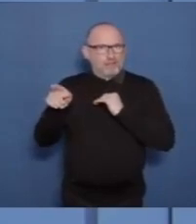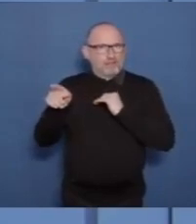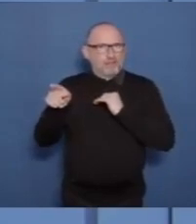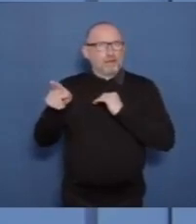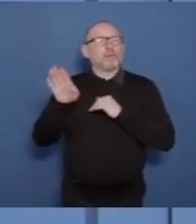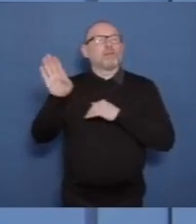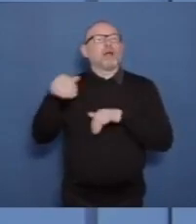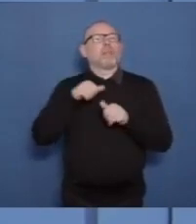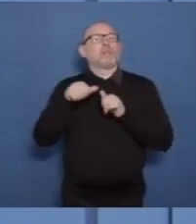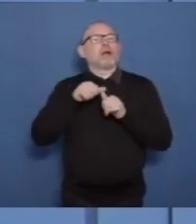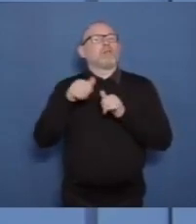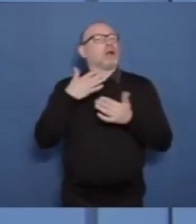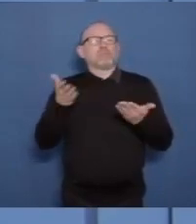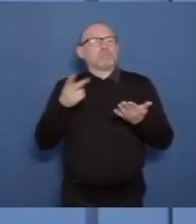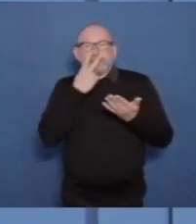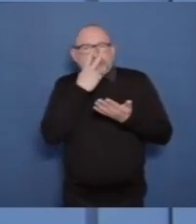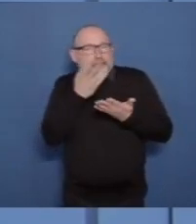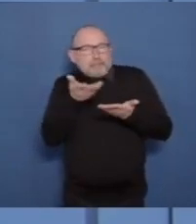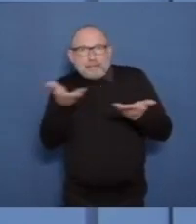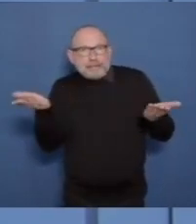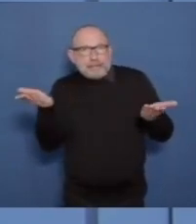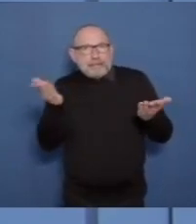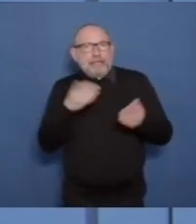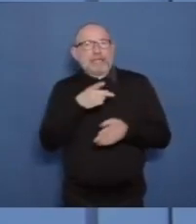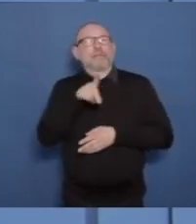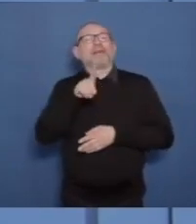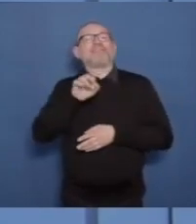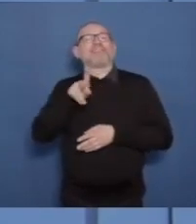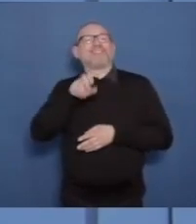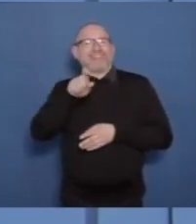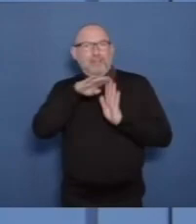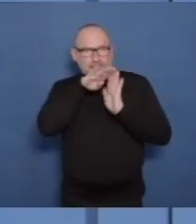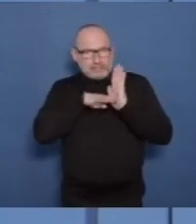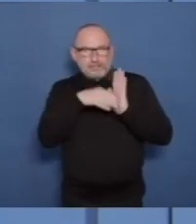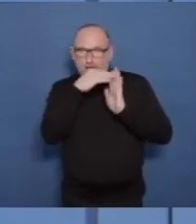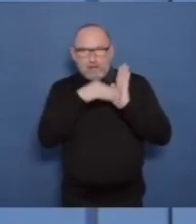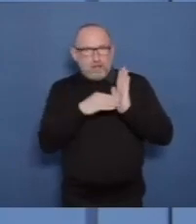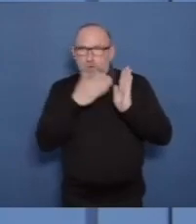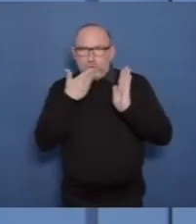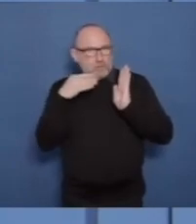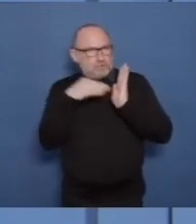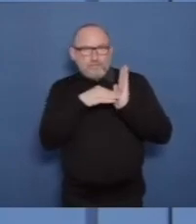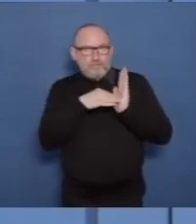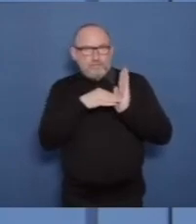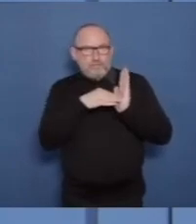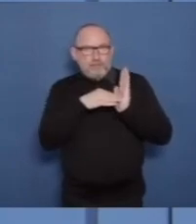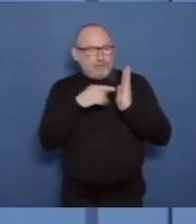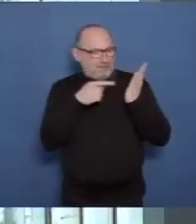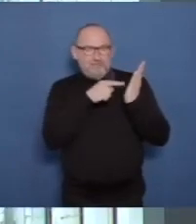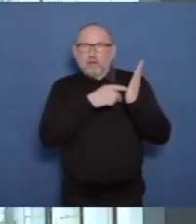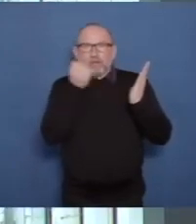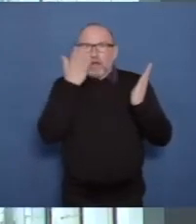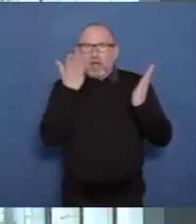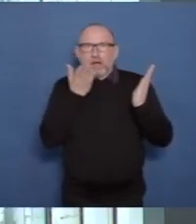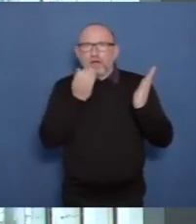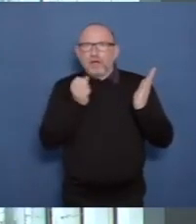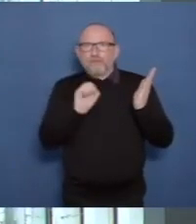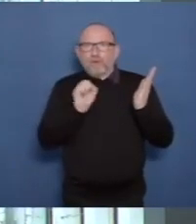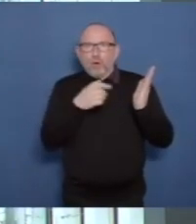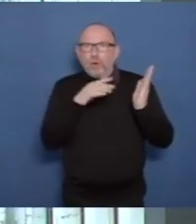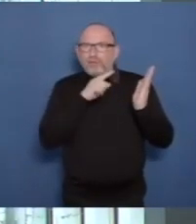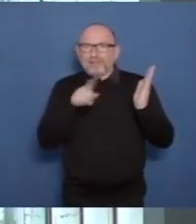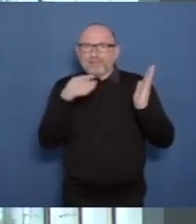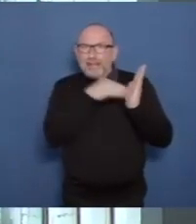Sie bemängeln, dass die nicht abgebildet werden im DIVI-Register. Aber das ist auch klar, dass die nicht abgebildet werden in diesem DIVI-Register. Das